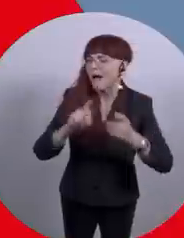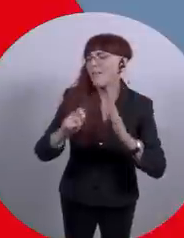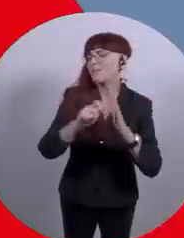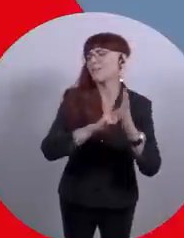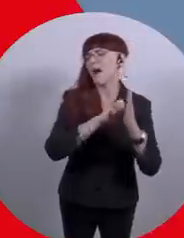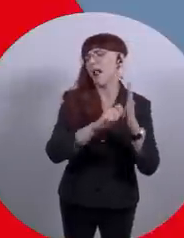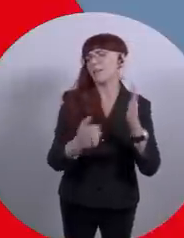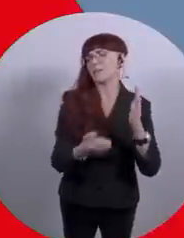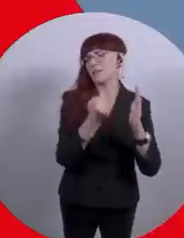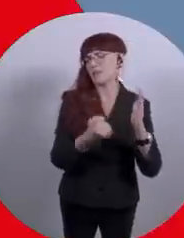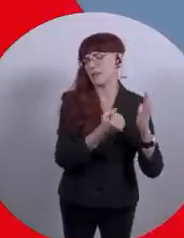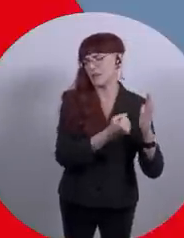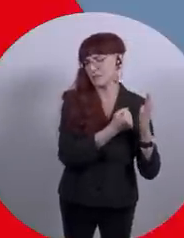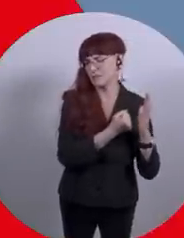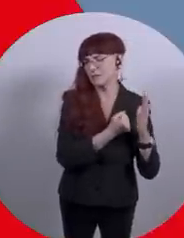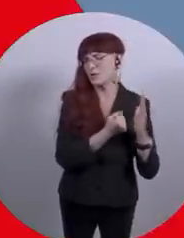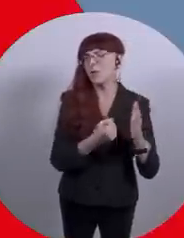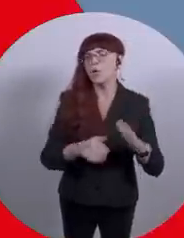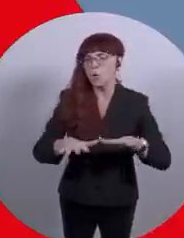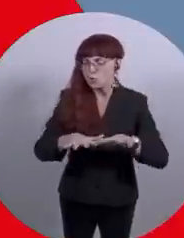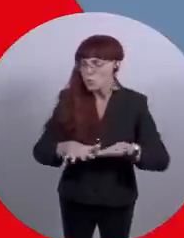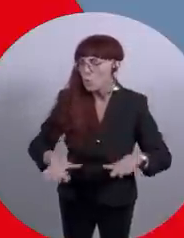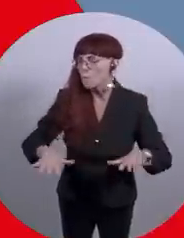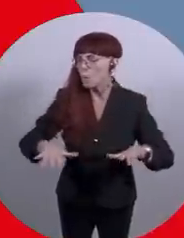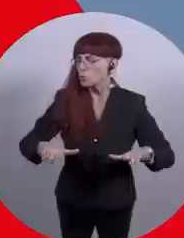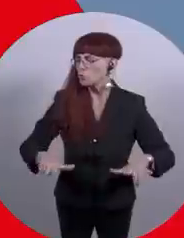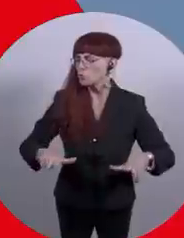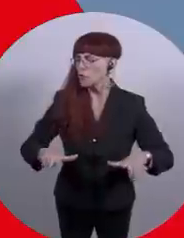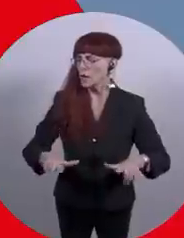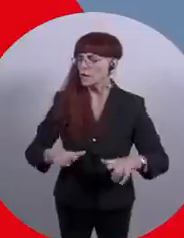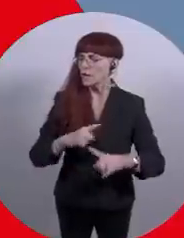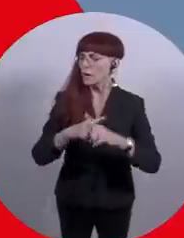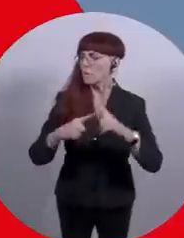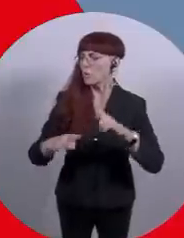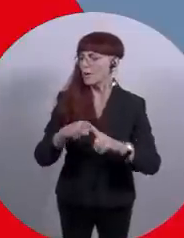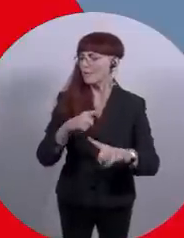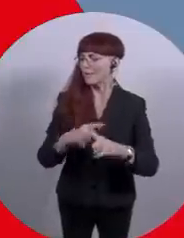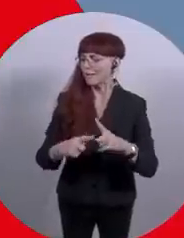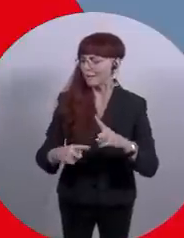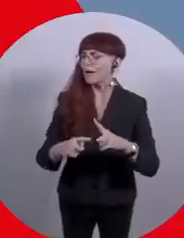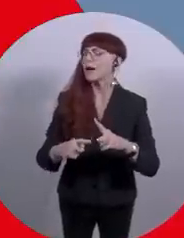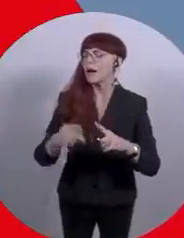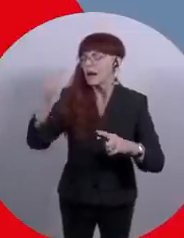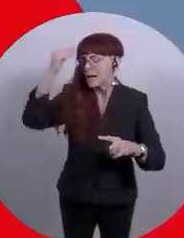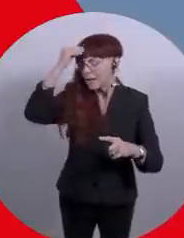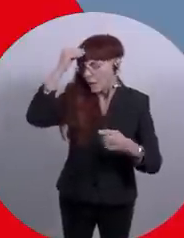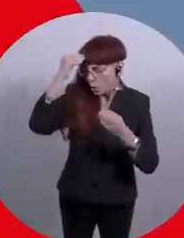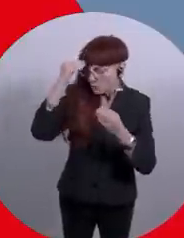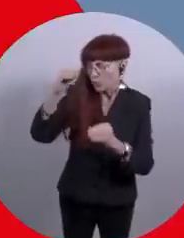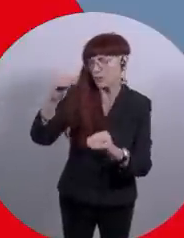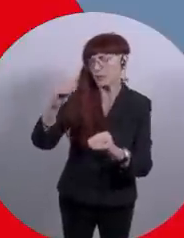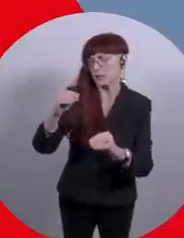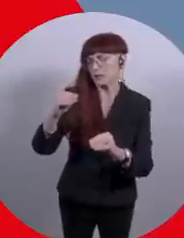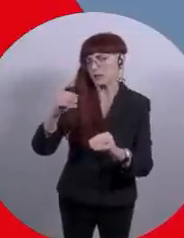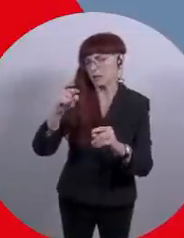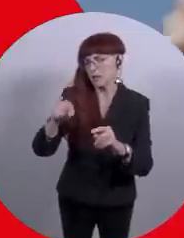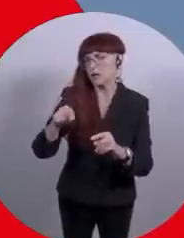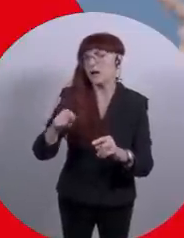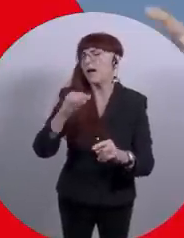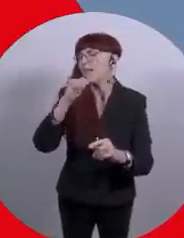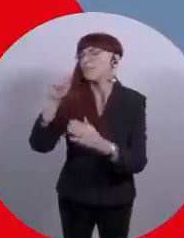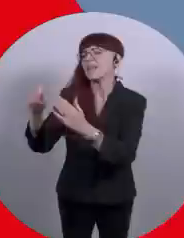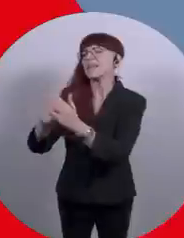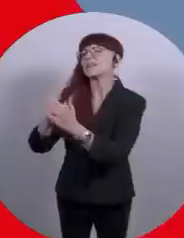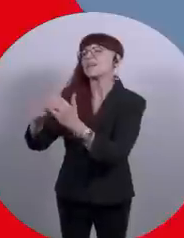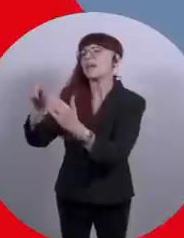und uns mit einer bodenständigen Politik mit einer glaubhaften Politik wieder die nicht WählerInnen aber auch die